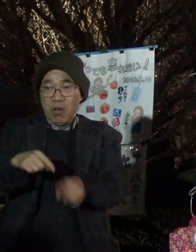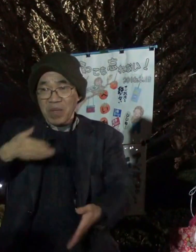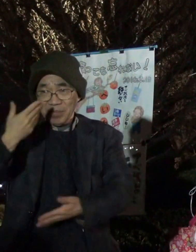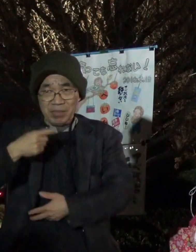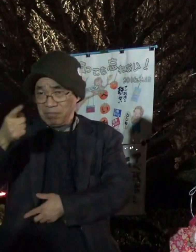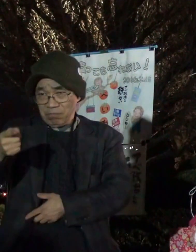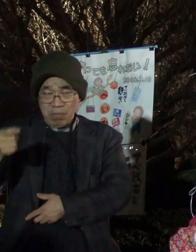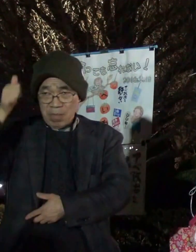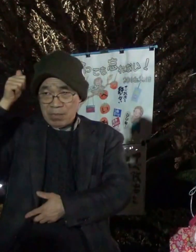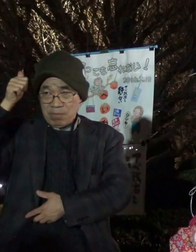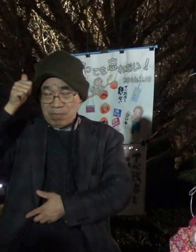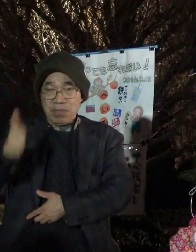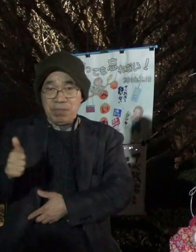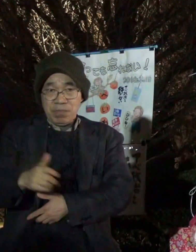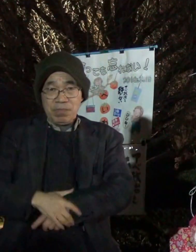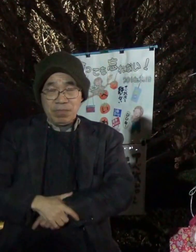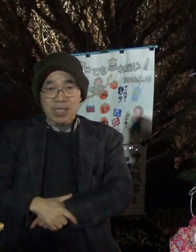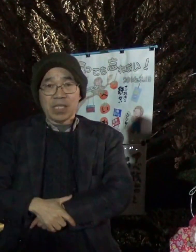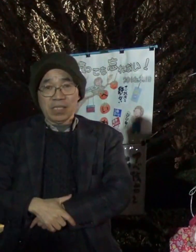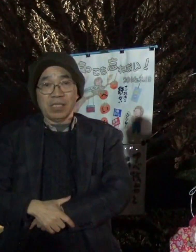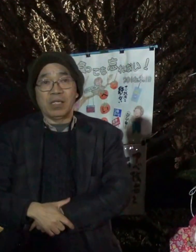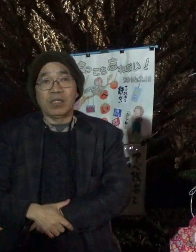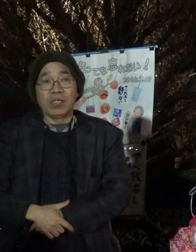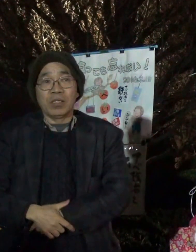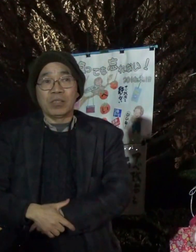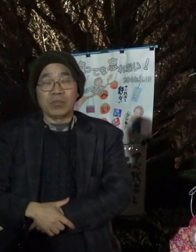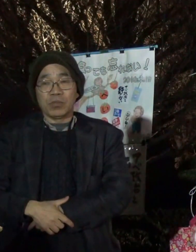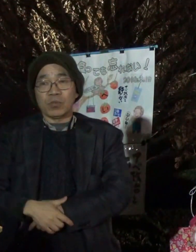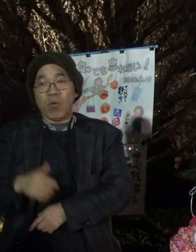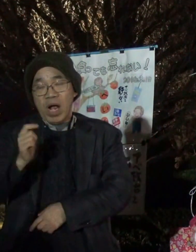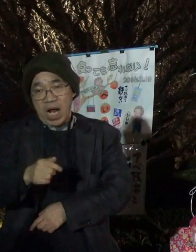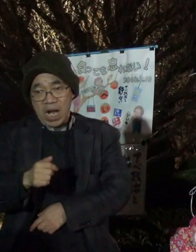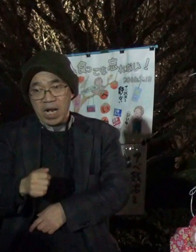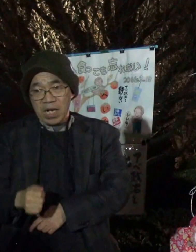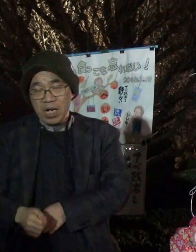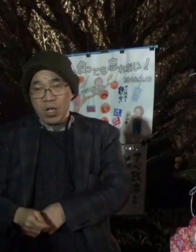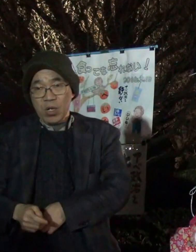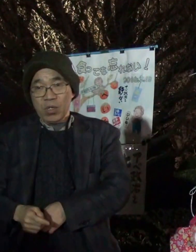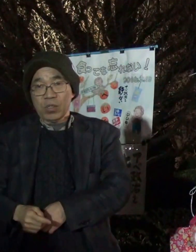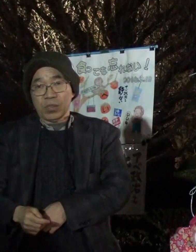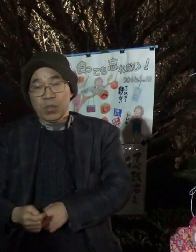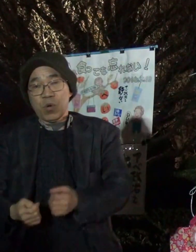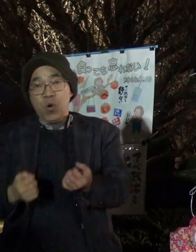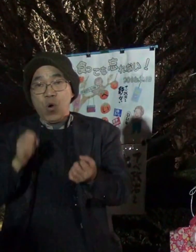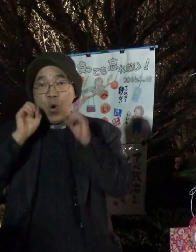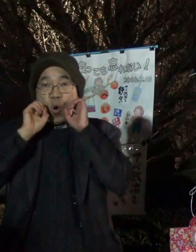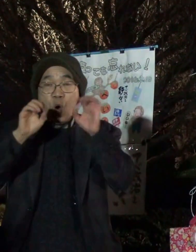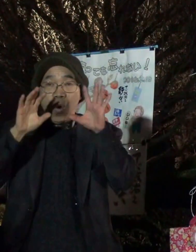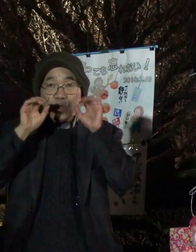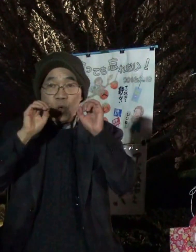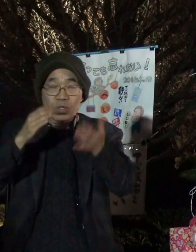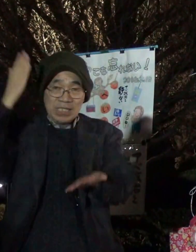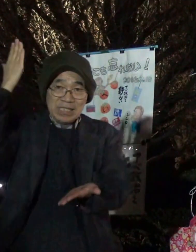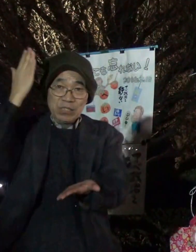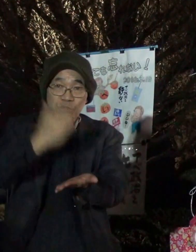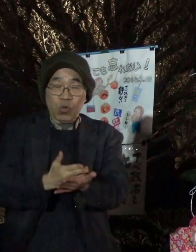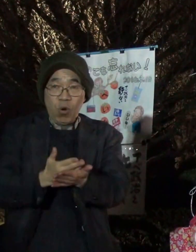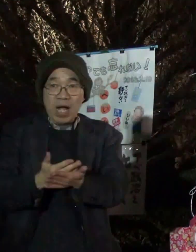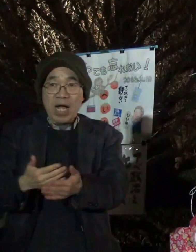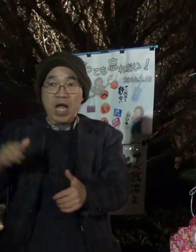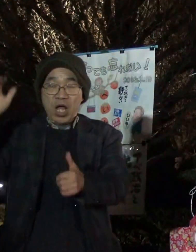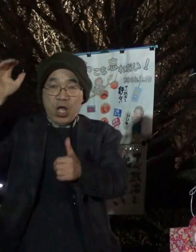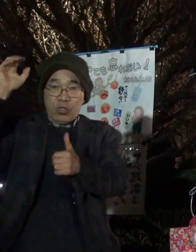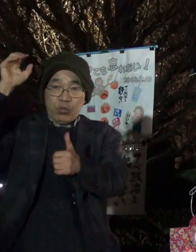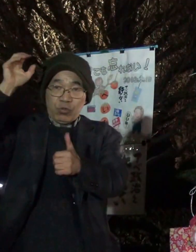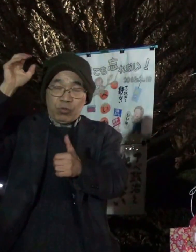報道を規制するのはもう独裁政治そのものなんですよね。物を言えない、気